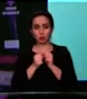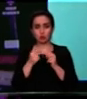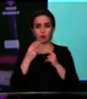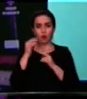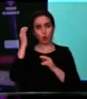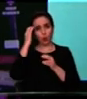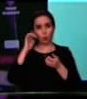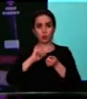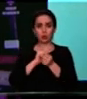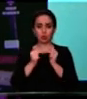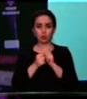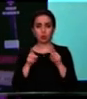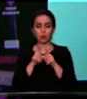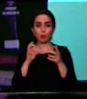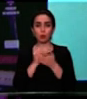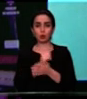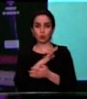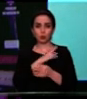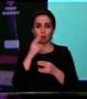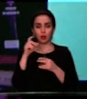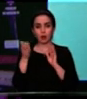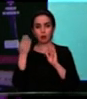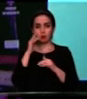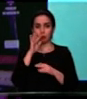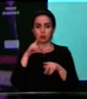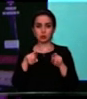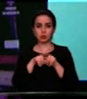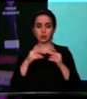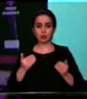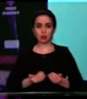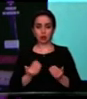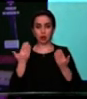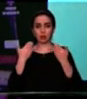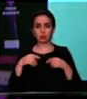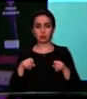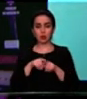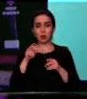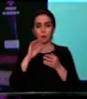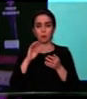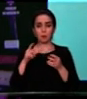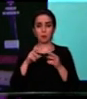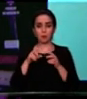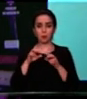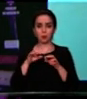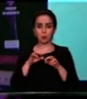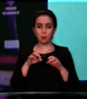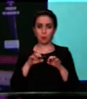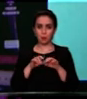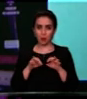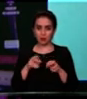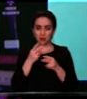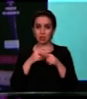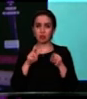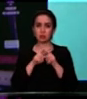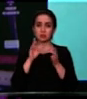ko'mirli moddalarning paydo bo'lganligi arxey erasida ham tirik organizmlar, ya'ni bakteriyalar yoki bo'lmasa ko'k